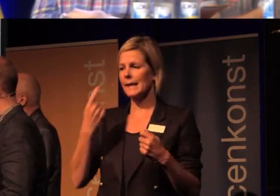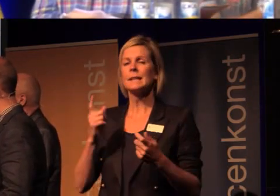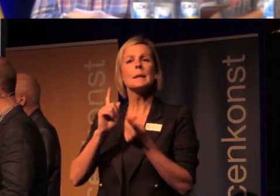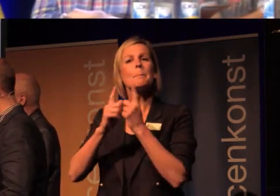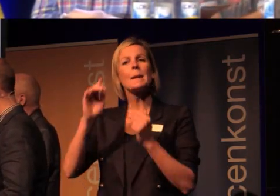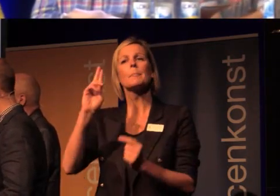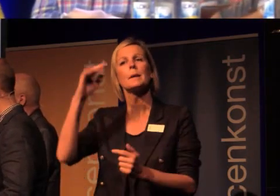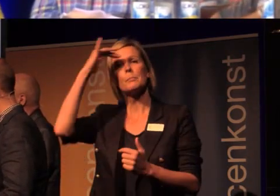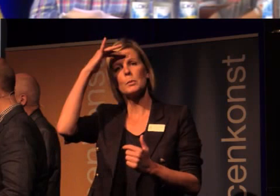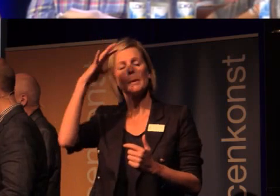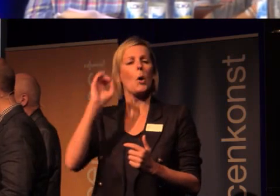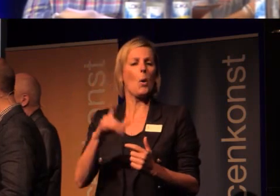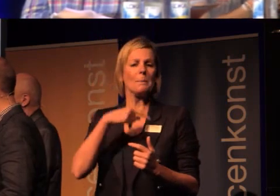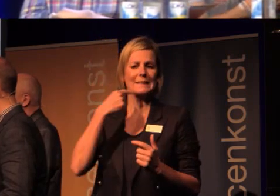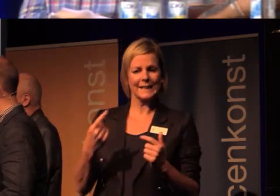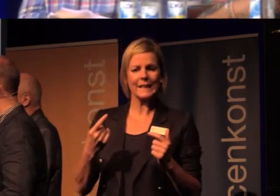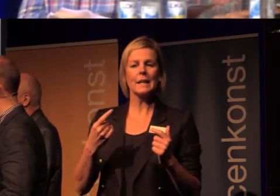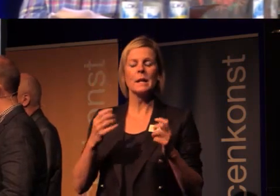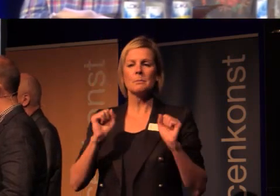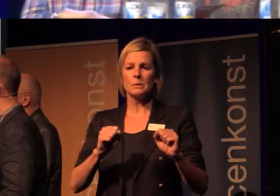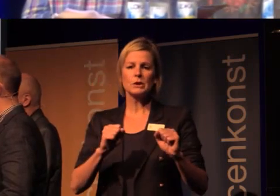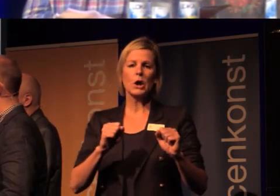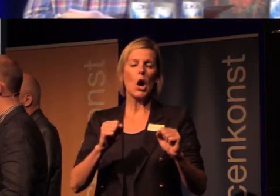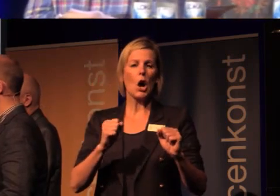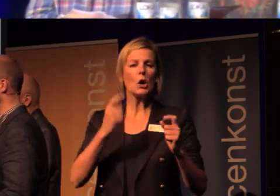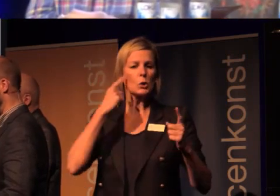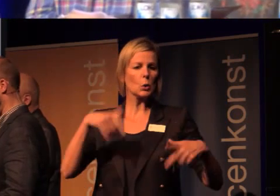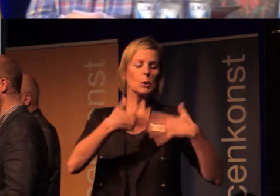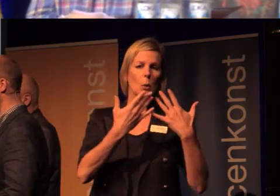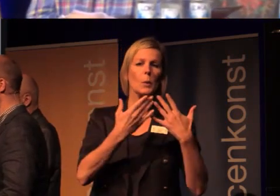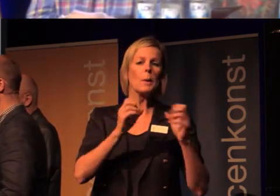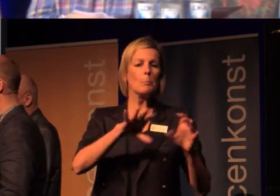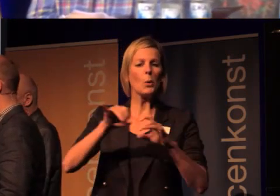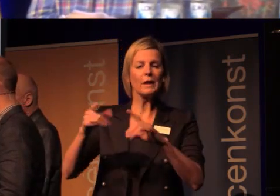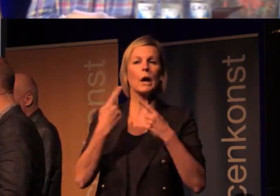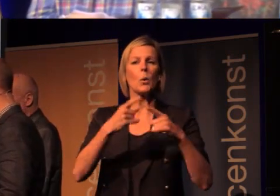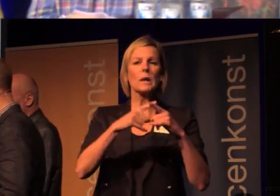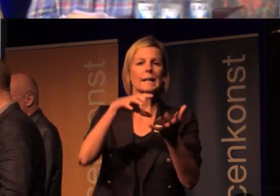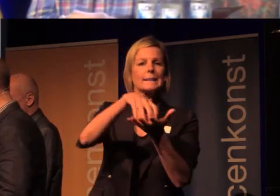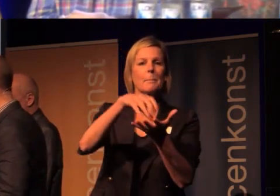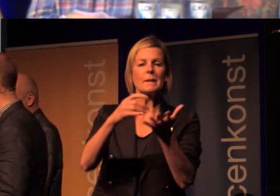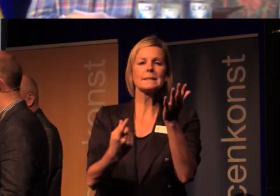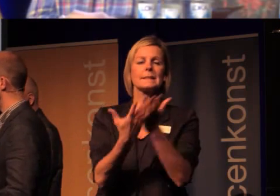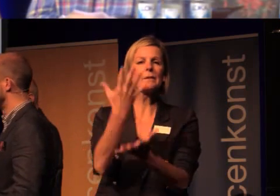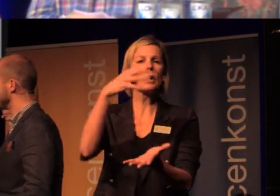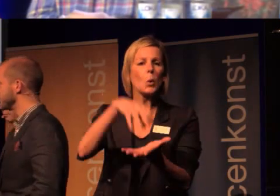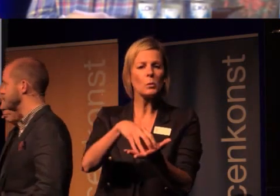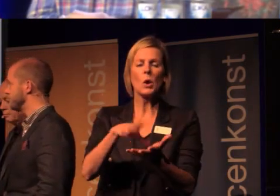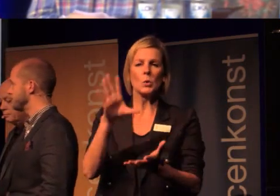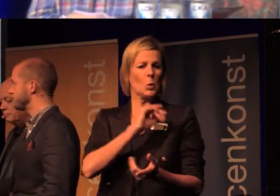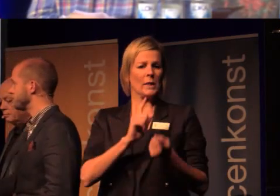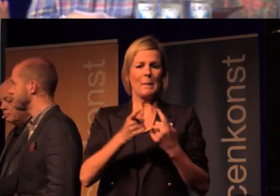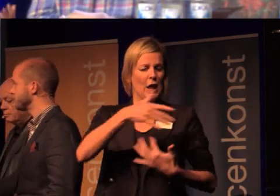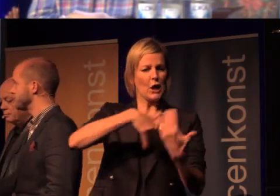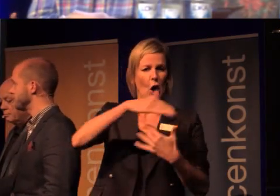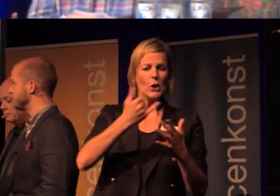ifall man säger att den ska fylla massa andra samhälleliga funktioner. För då får man den här politiska klåfingrigheten över kulturen istället för att